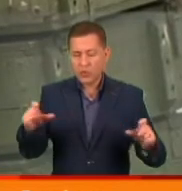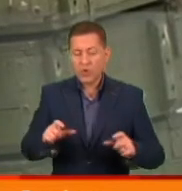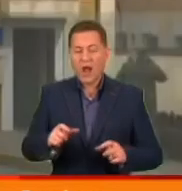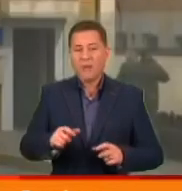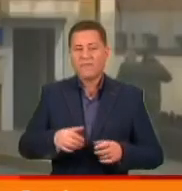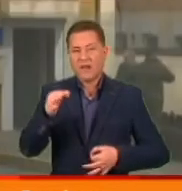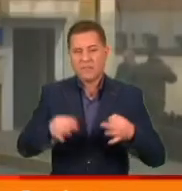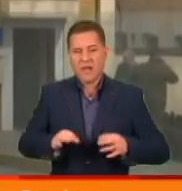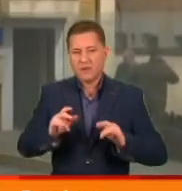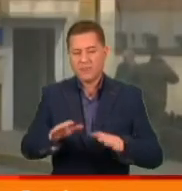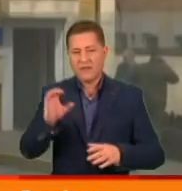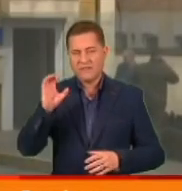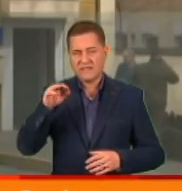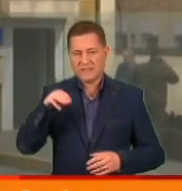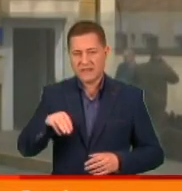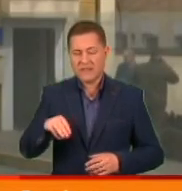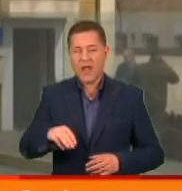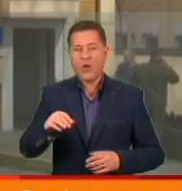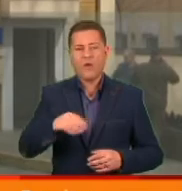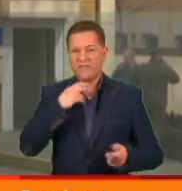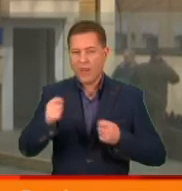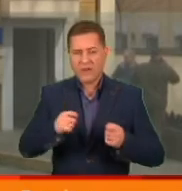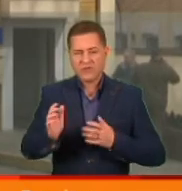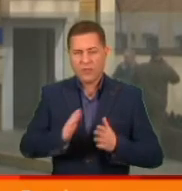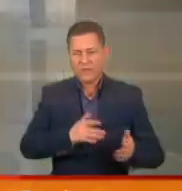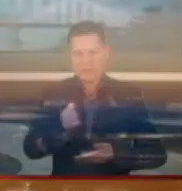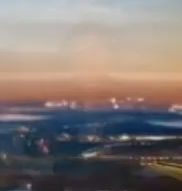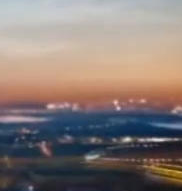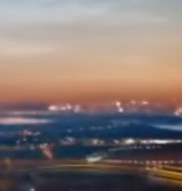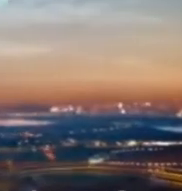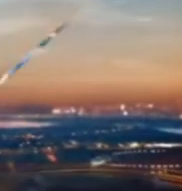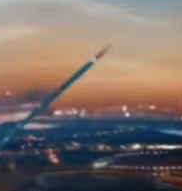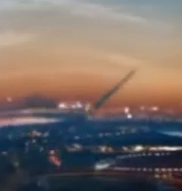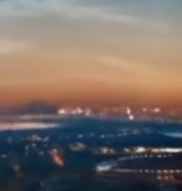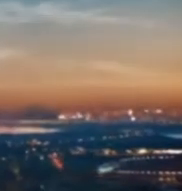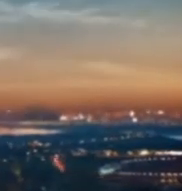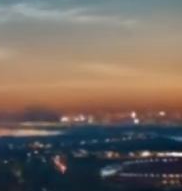справу планують порушити за статтею «Необережне поводження зі зброєю».